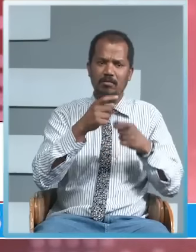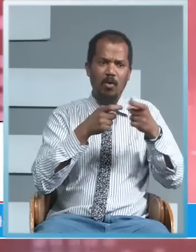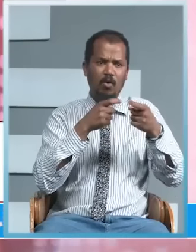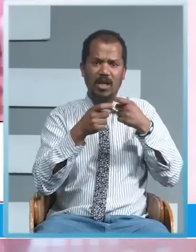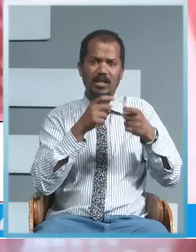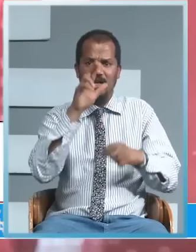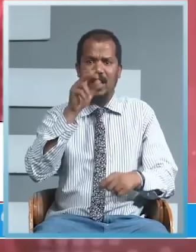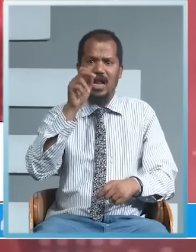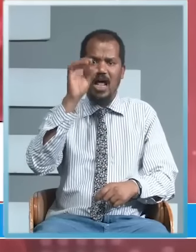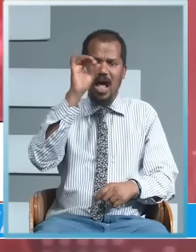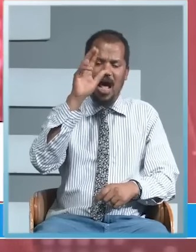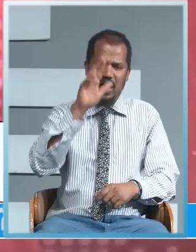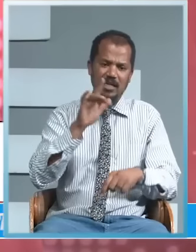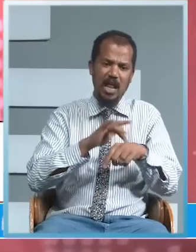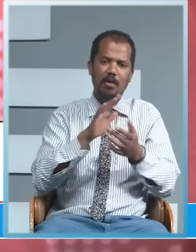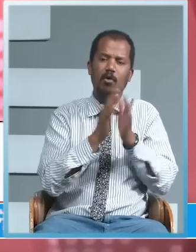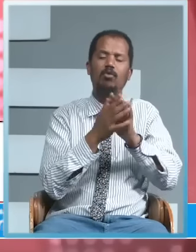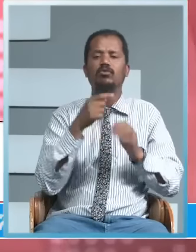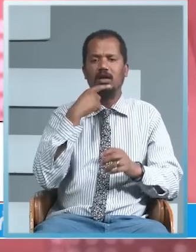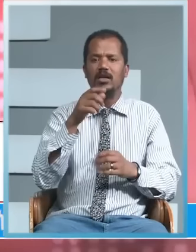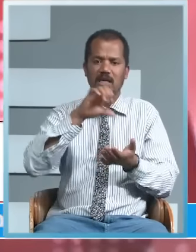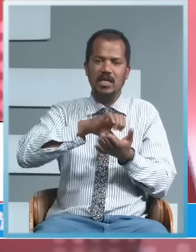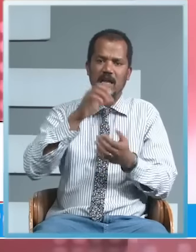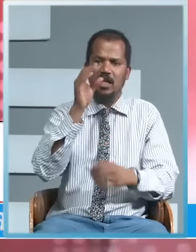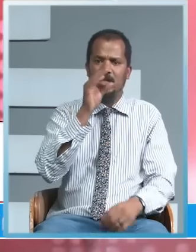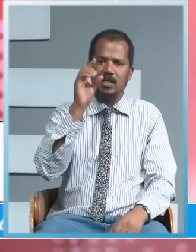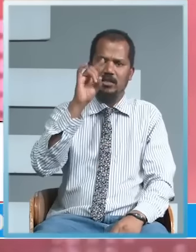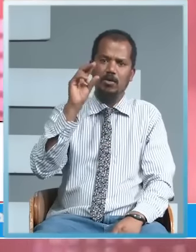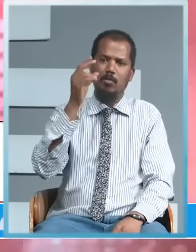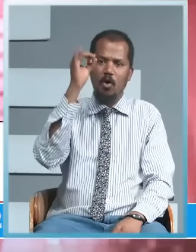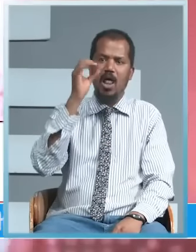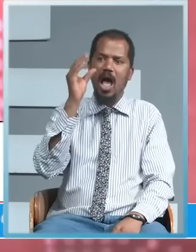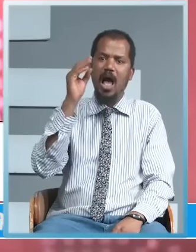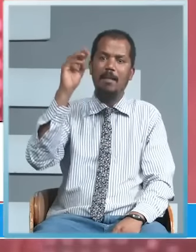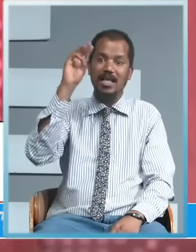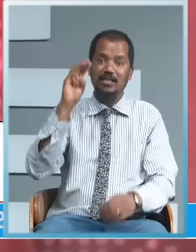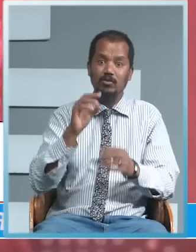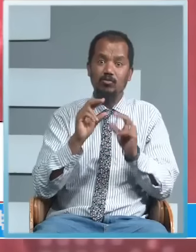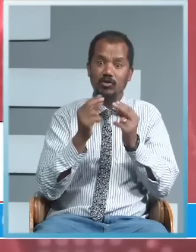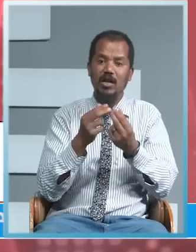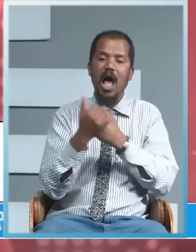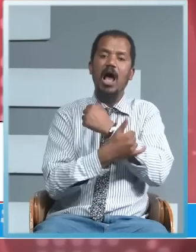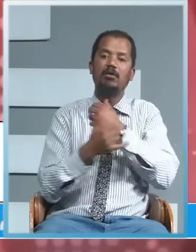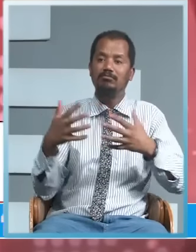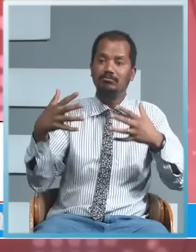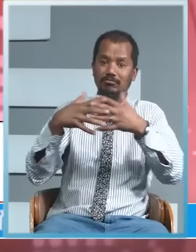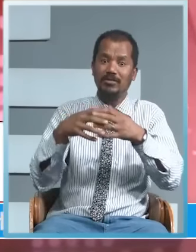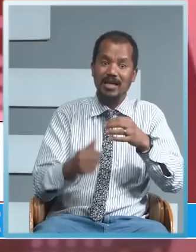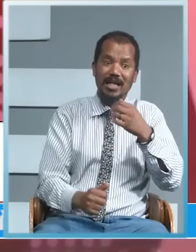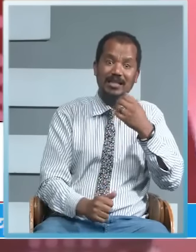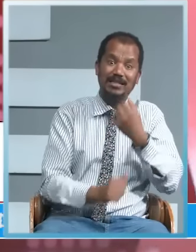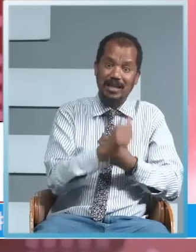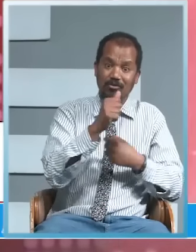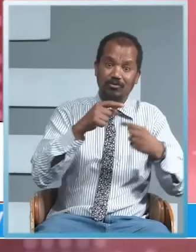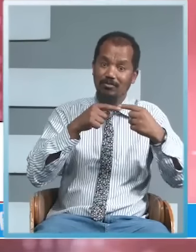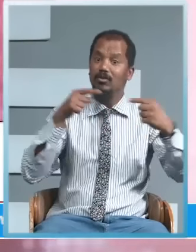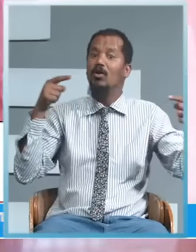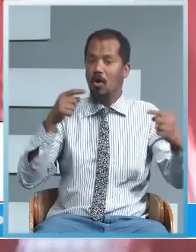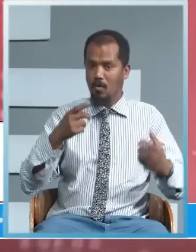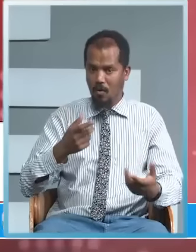መቆጣጠሪያ ራዳሮች ላይ መሆኑን ገልጸዋል። ኢራን፣ ሂዝቦላህ እና የሐማስ ቡድኖች ሀገራቱ በጥምረት ያደረሱትን ጥቃት